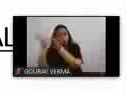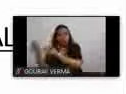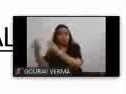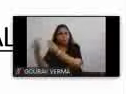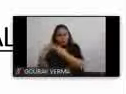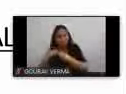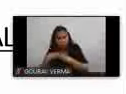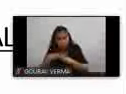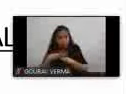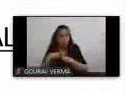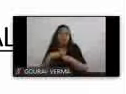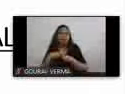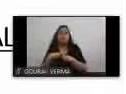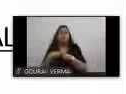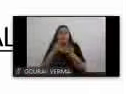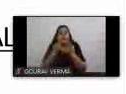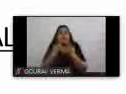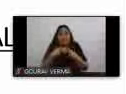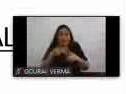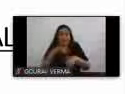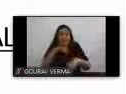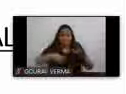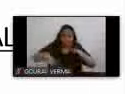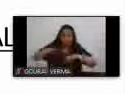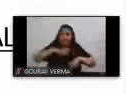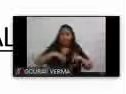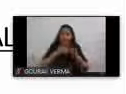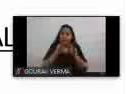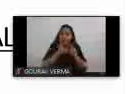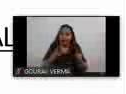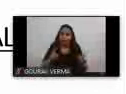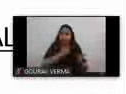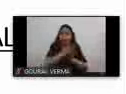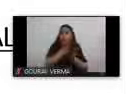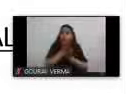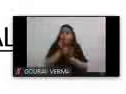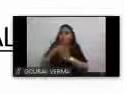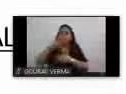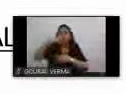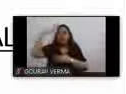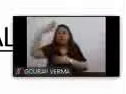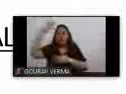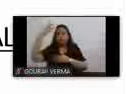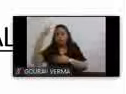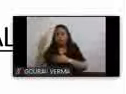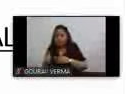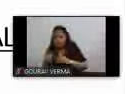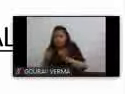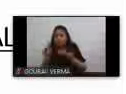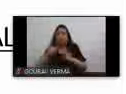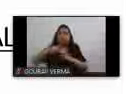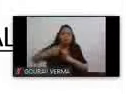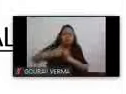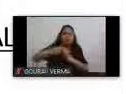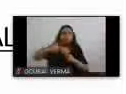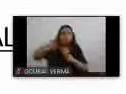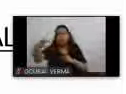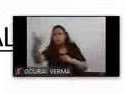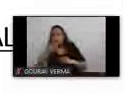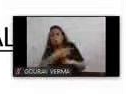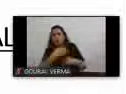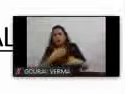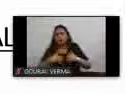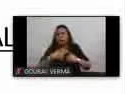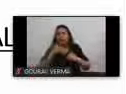और डिफरेंट सेटिंग्स में, मतलब अलग टाइम ऑफ द डे में, अलग दिन में, कब बच्चा इंटरेस्टेड है,